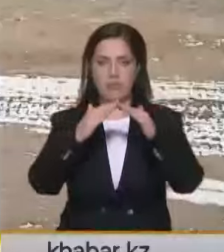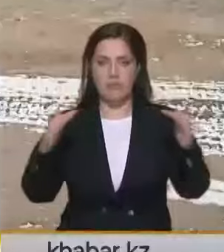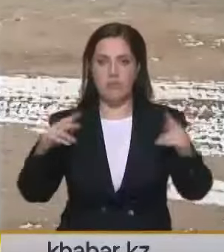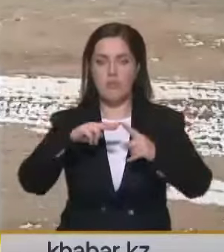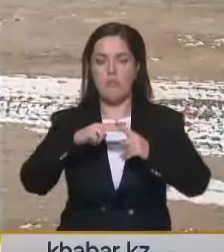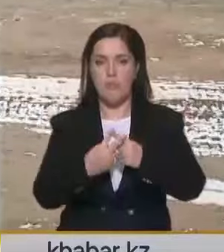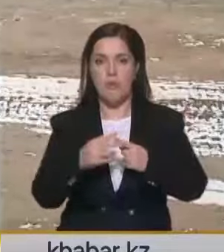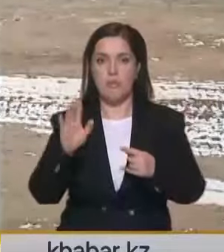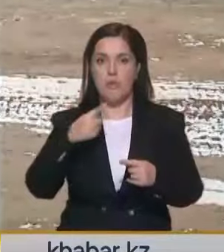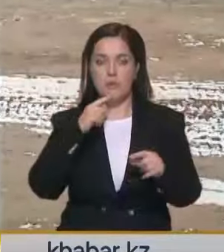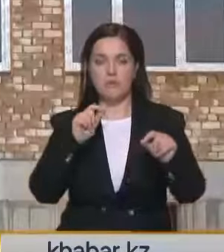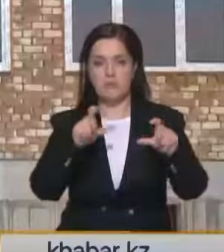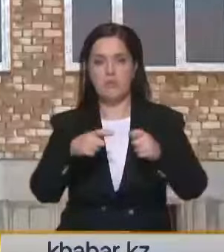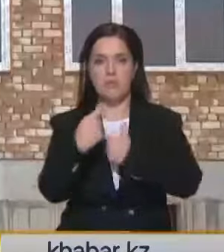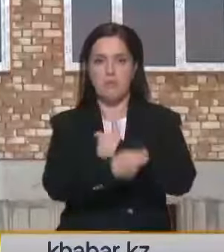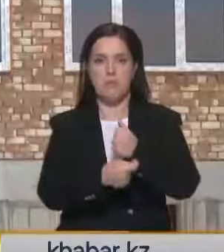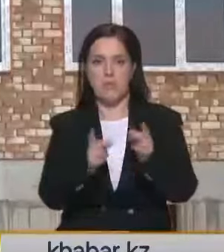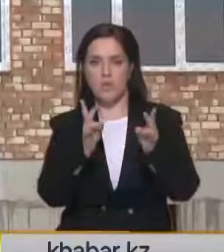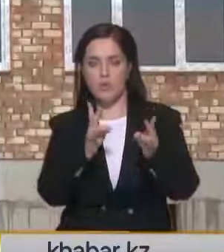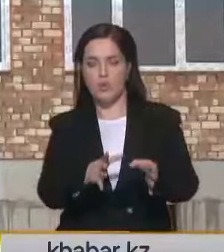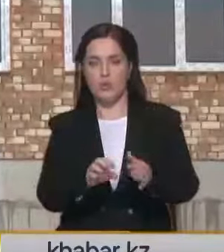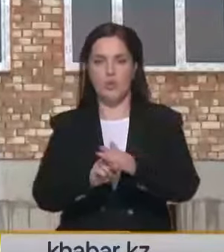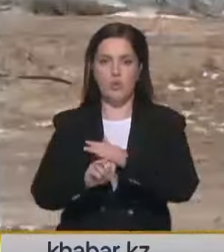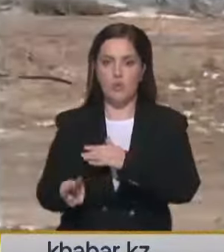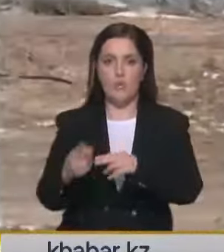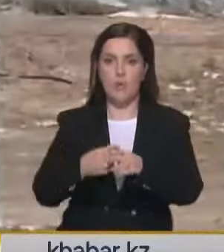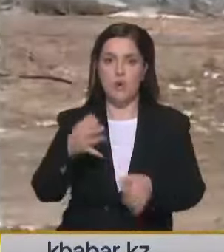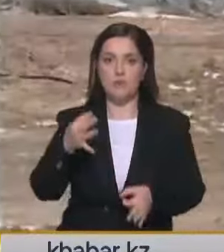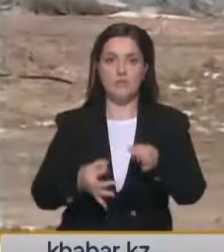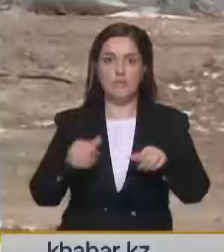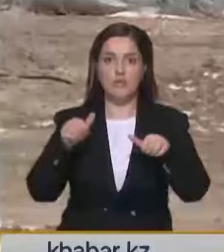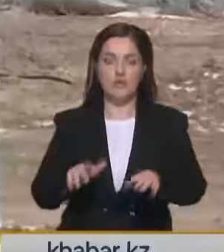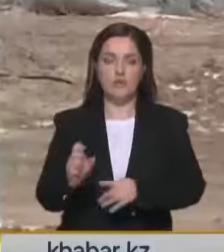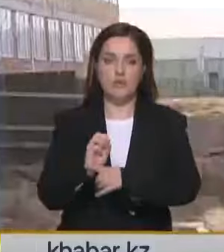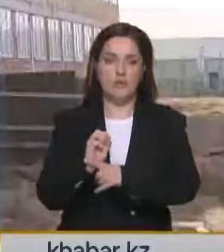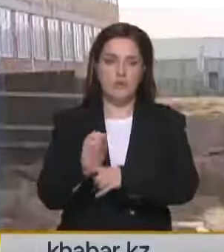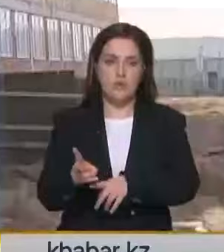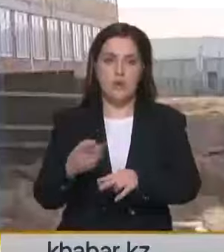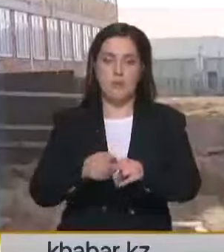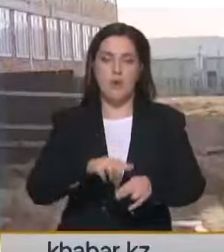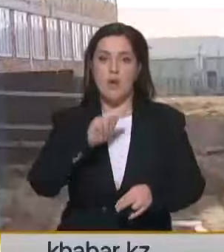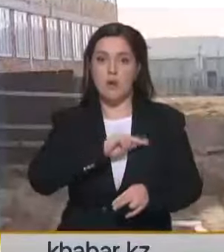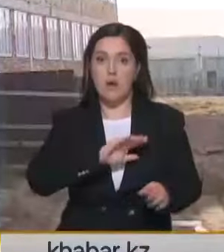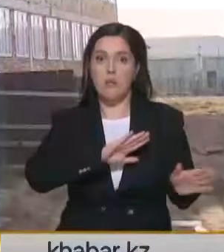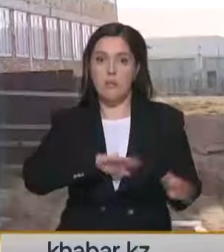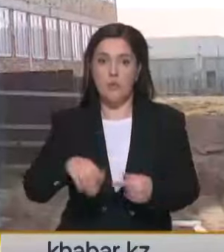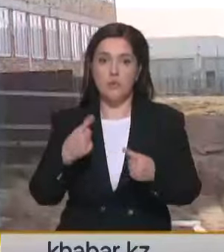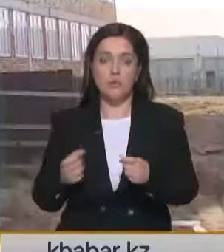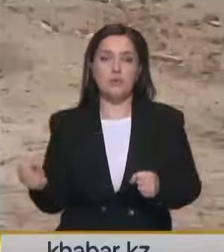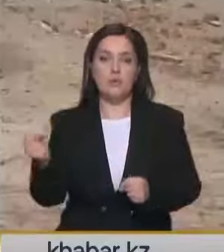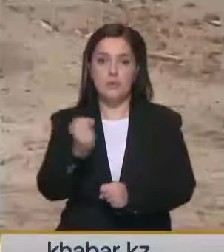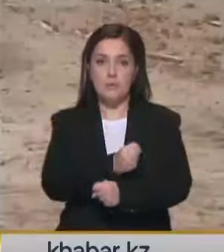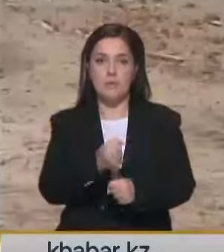Затем, сославшись на удорожание материалов, бросил работу. Судебным решением его отстранили от строительства. Но и после смены подрядчика